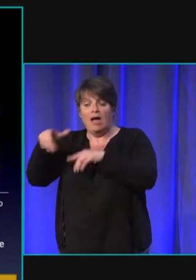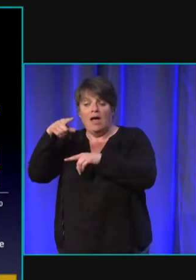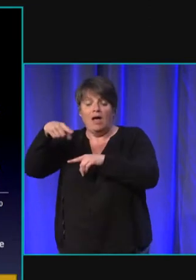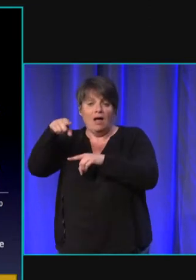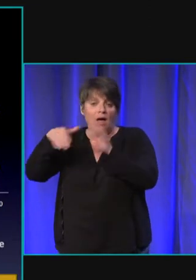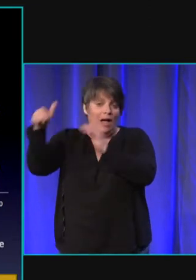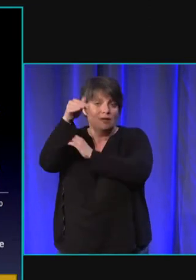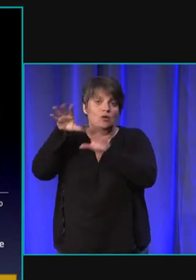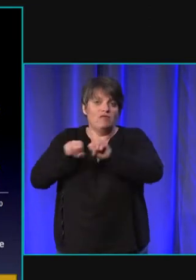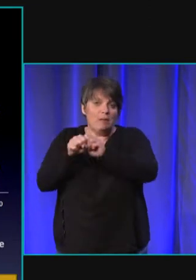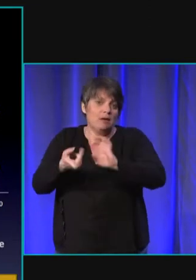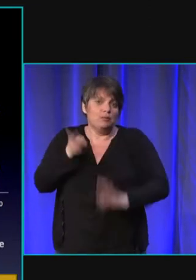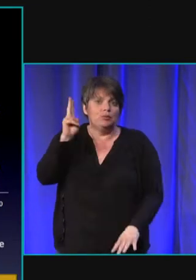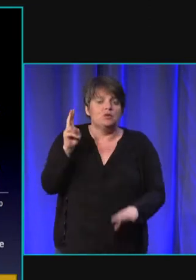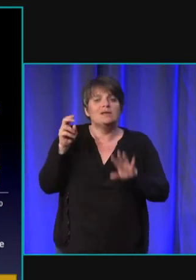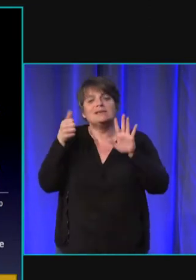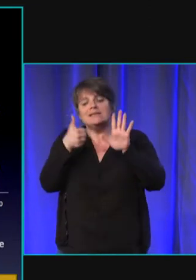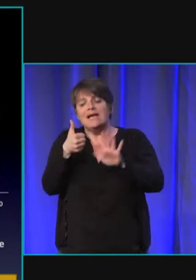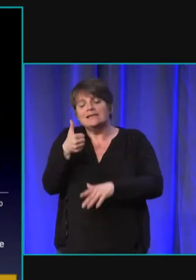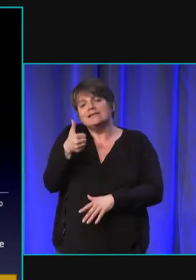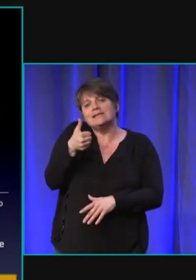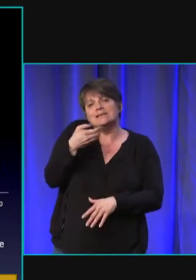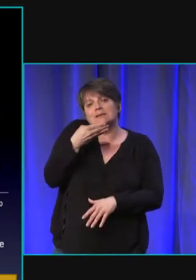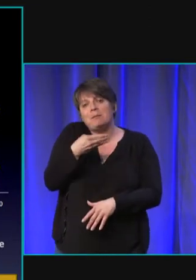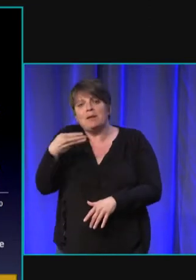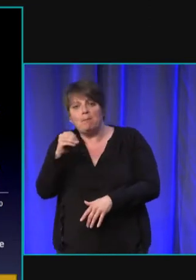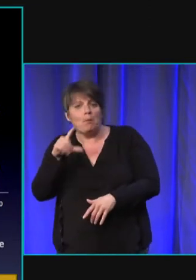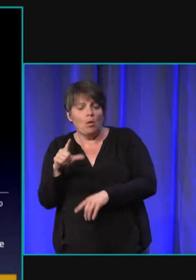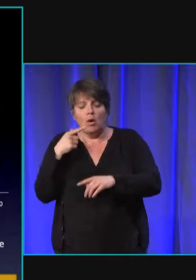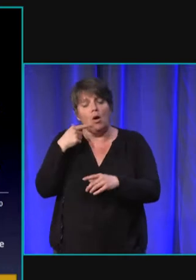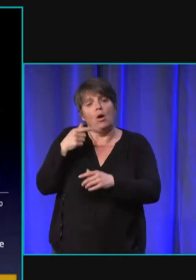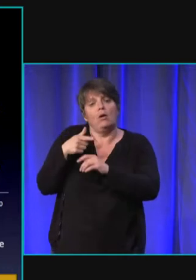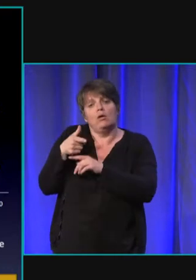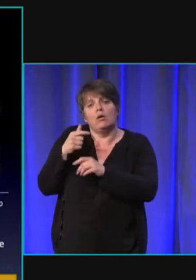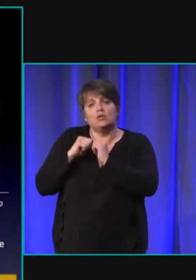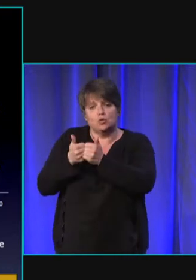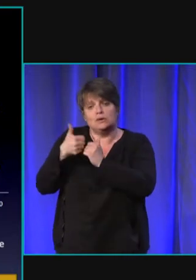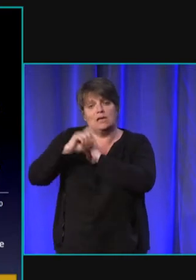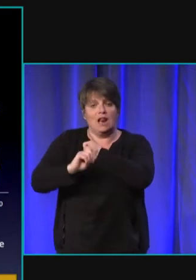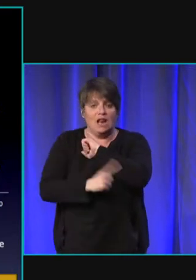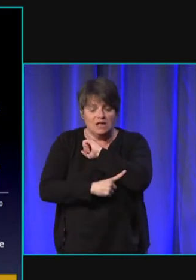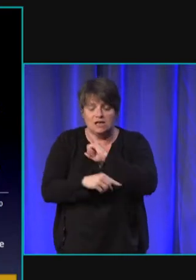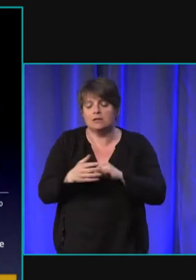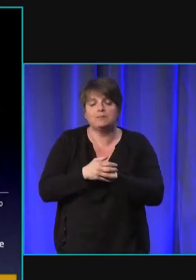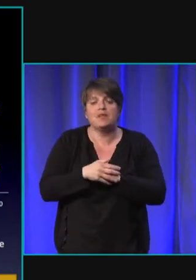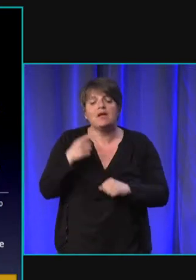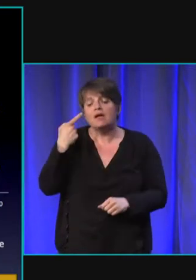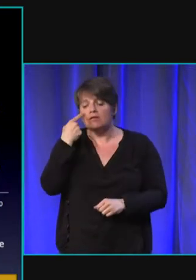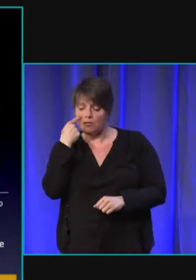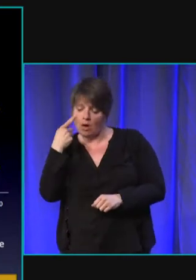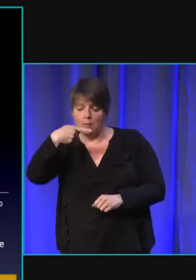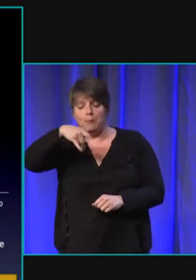c'est-à-dire 16 millimoles par litre. Et quand on regarde l'acidose, c'est-à-dire la baisse du pH, ou